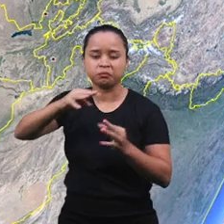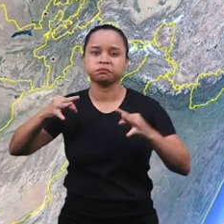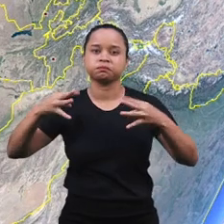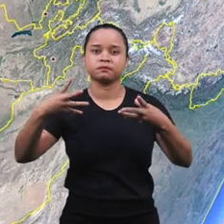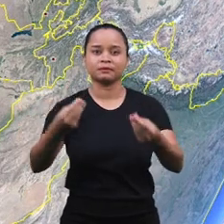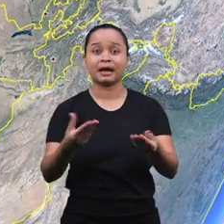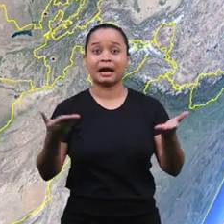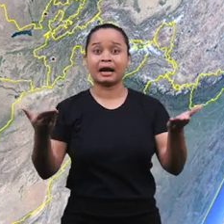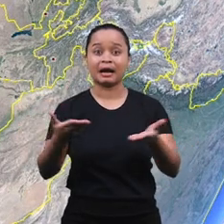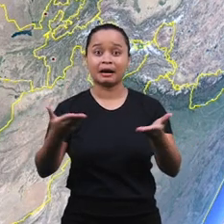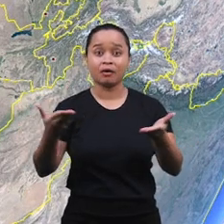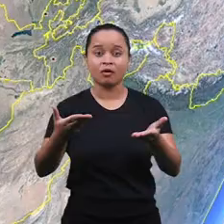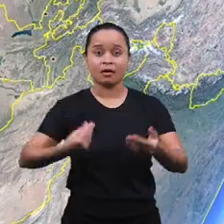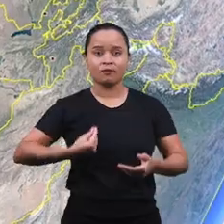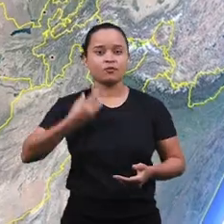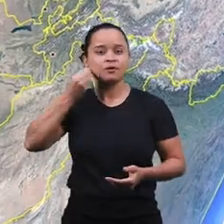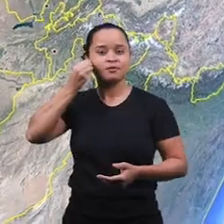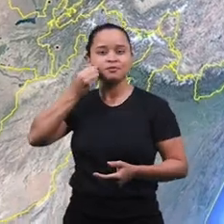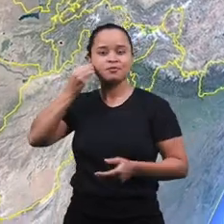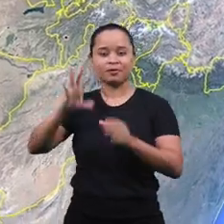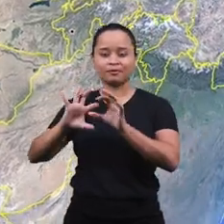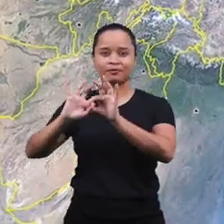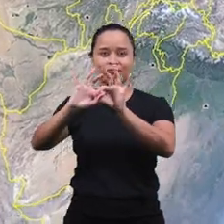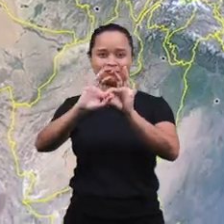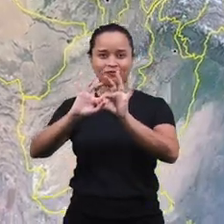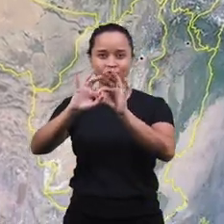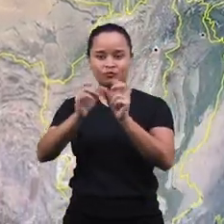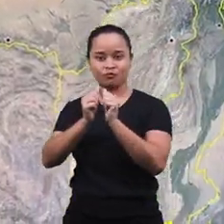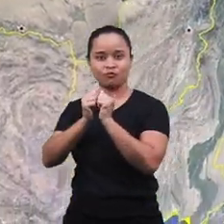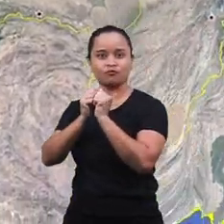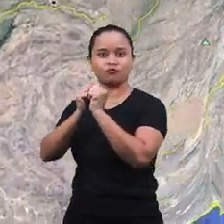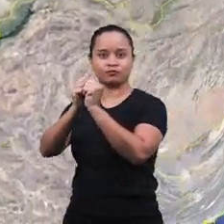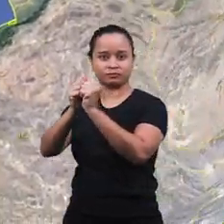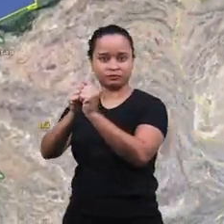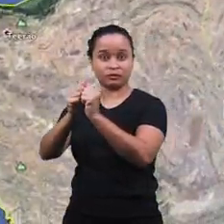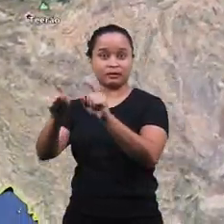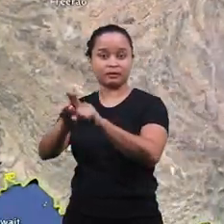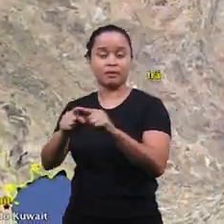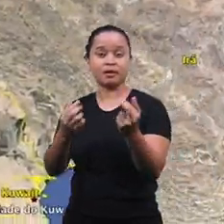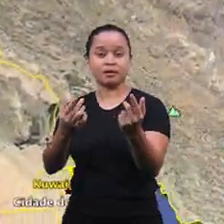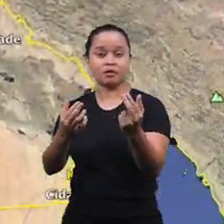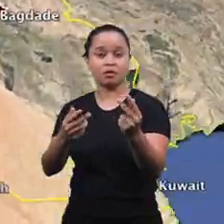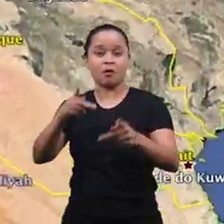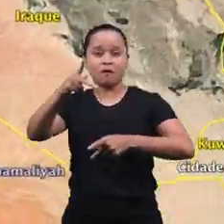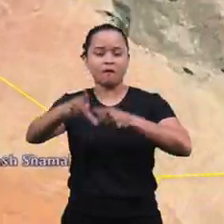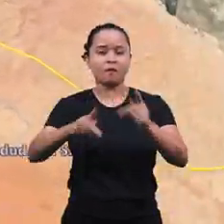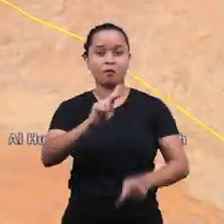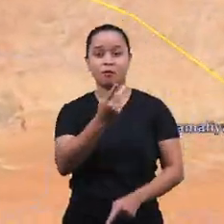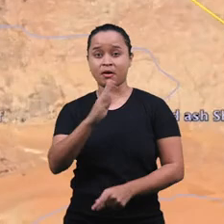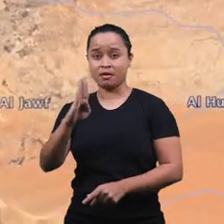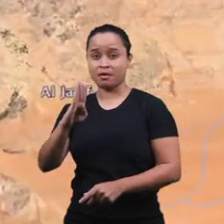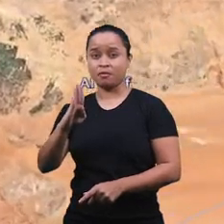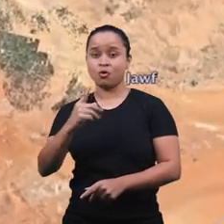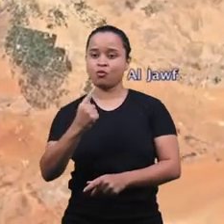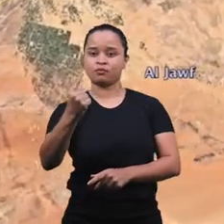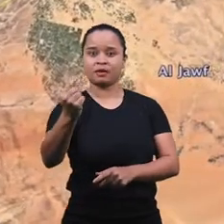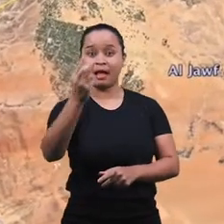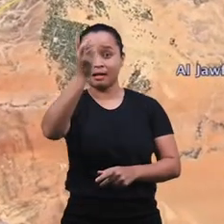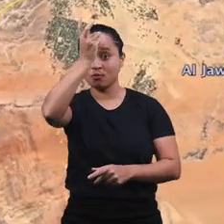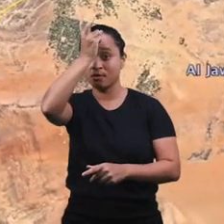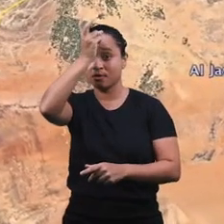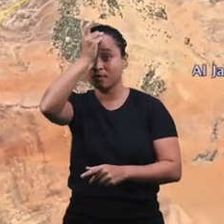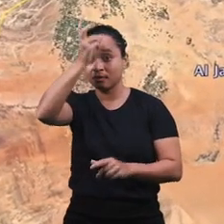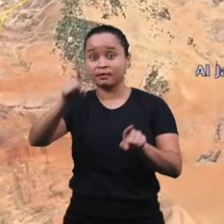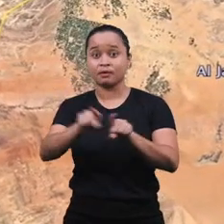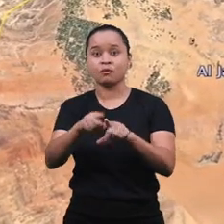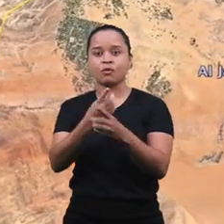un moment d'unité et de communion, comme l'ont vécu les Hébreux dans leur sortie d'Égypte et les disciples avec le Seigneur